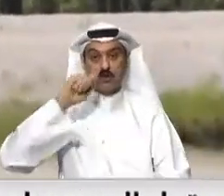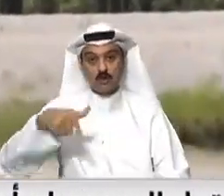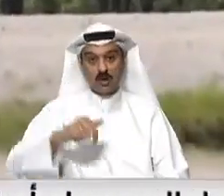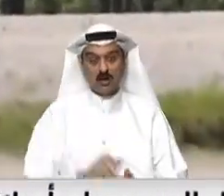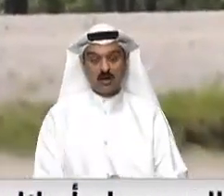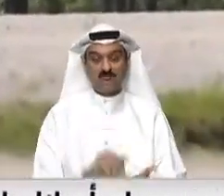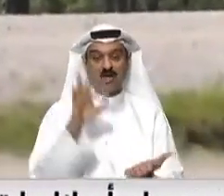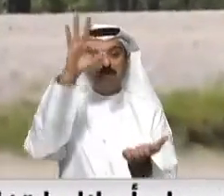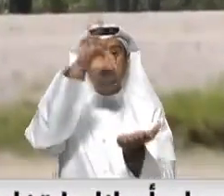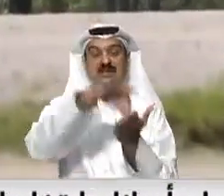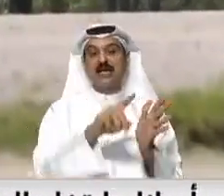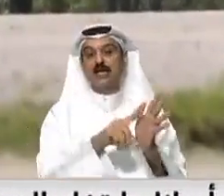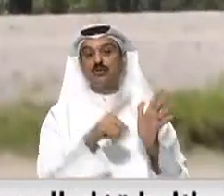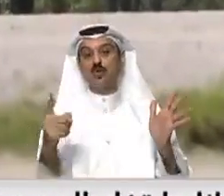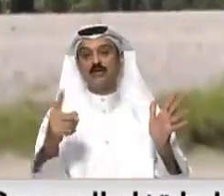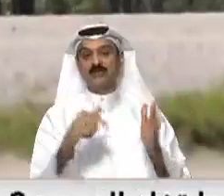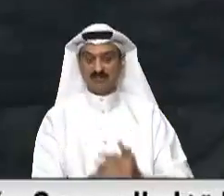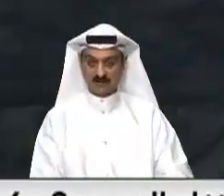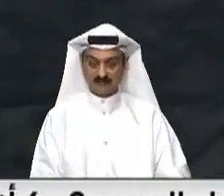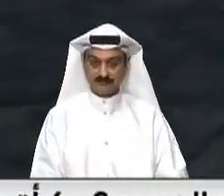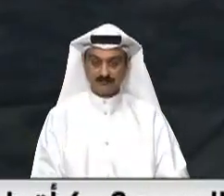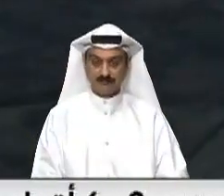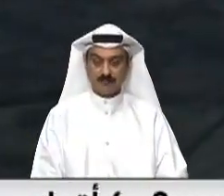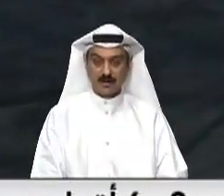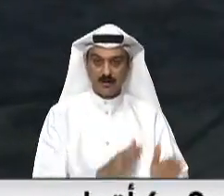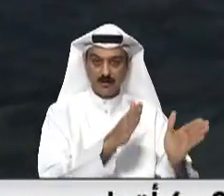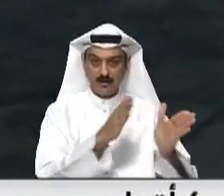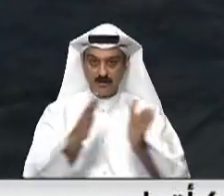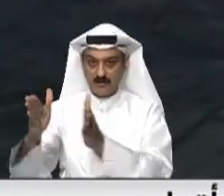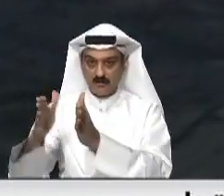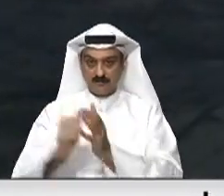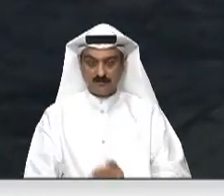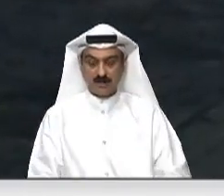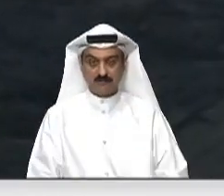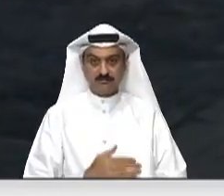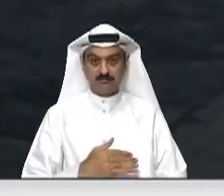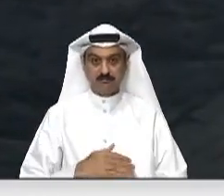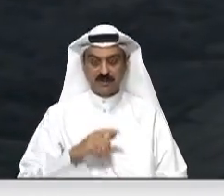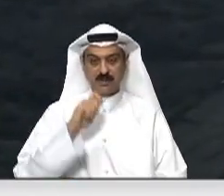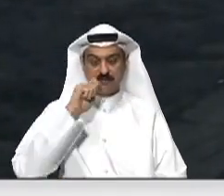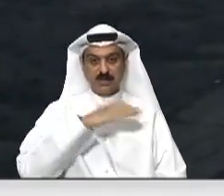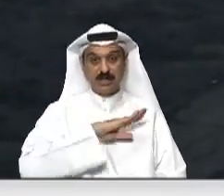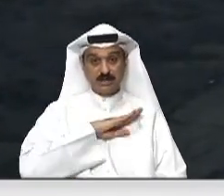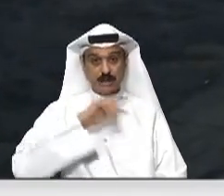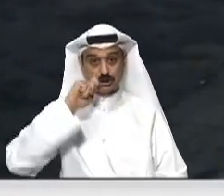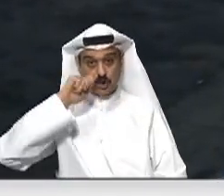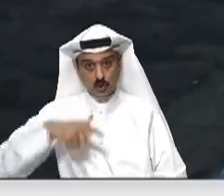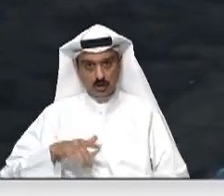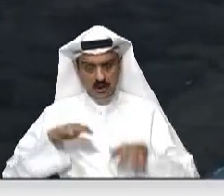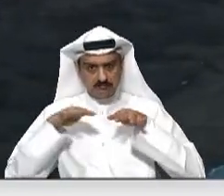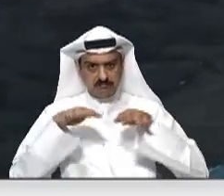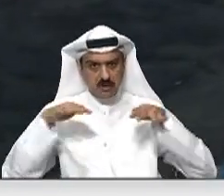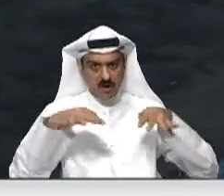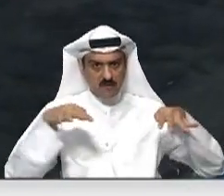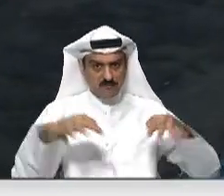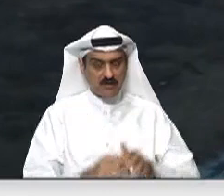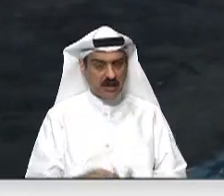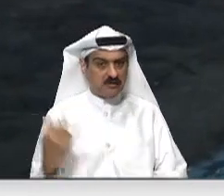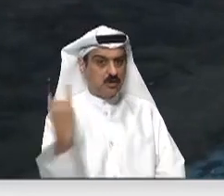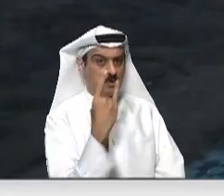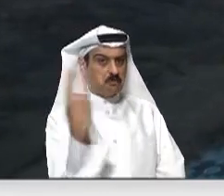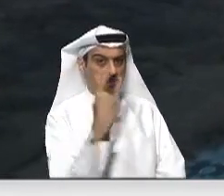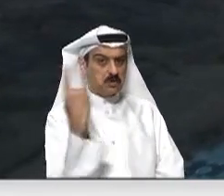اتجاه دونيسك مضيفه انه تم احباط محاوله من القوات الاوكرانيه ارسال مجموعه تخريب واستطلاع